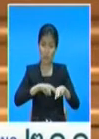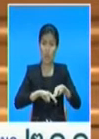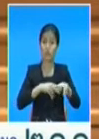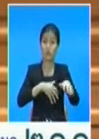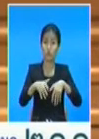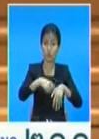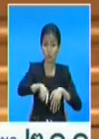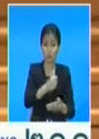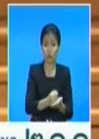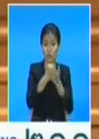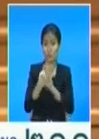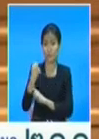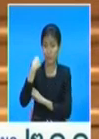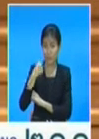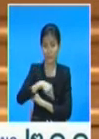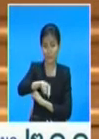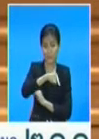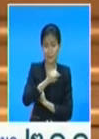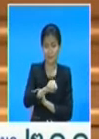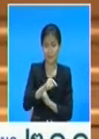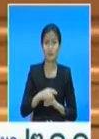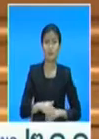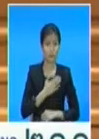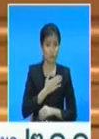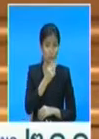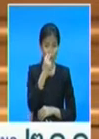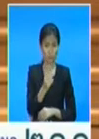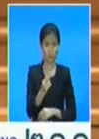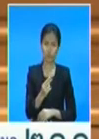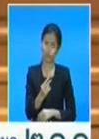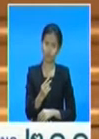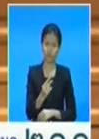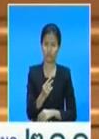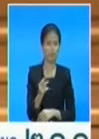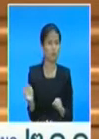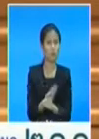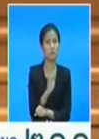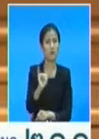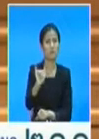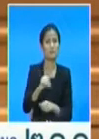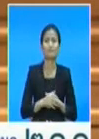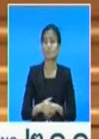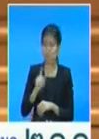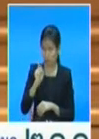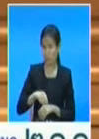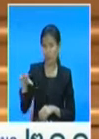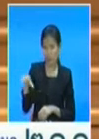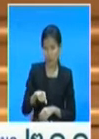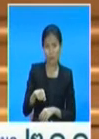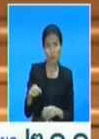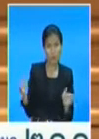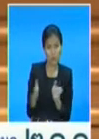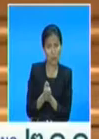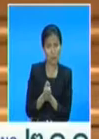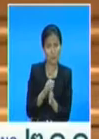การชุดนี้เท่าที่ผมดูองค์ประกอบยังไม่ครบฮะหน่วยงานที่ต้องเข้ามาเกี่ยวข้องผมยกตัวอ